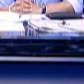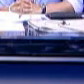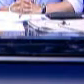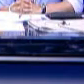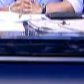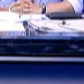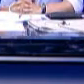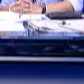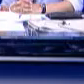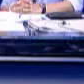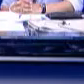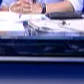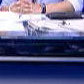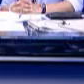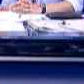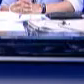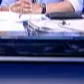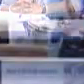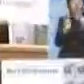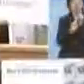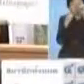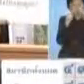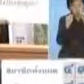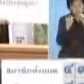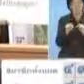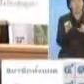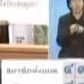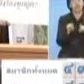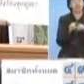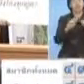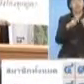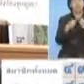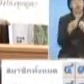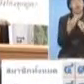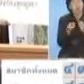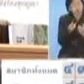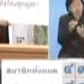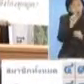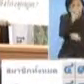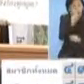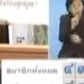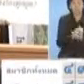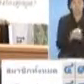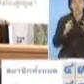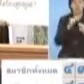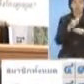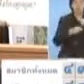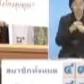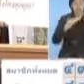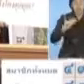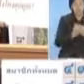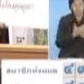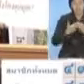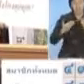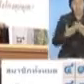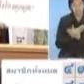คะกลับไปชมที่สภากันหน่อยค่ะ มันจึงเป็นคำถามว่าแสดงว่ากระทรวงพาณิชย์ไม่ว่าจะเปลี่ยนรัฐมนตรีกี่คน